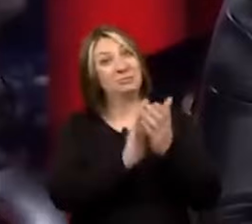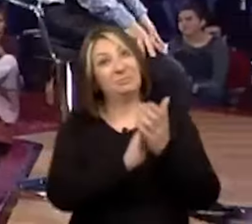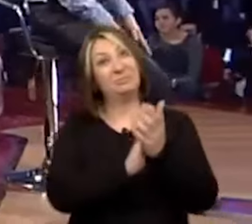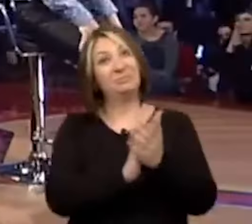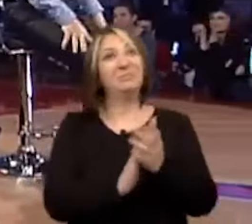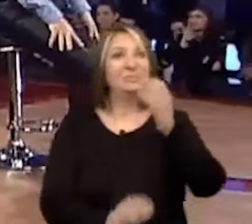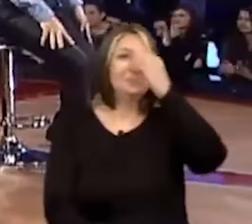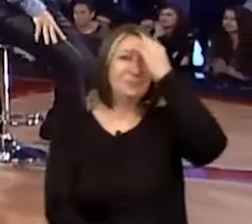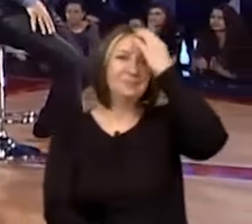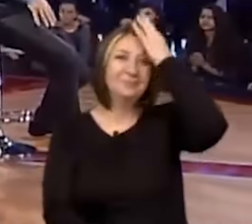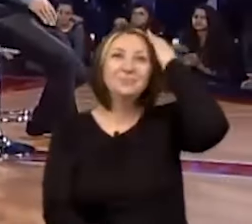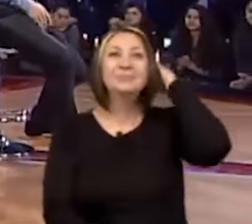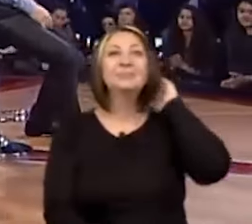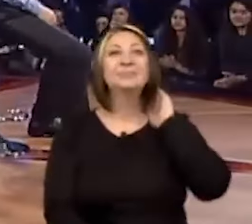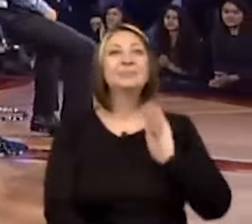önce.